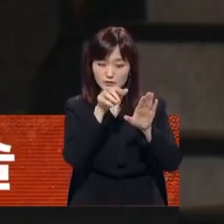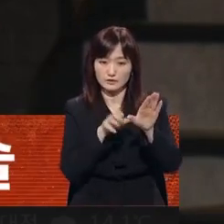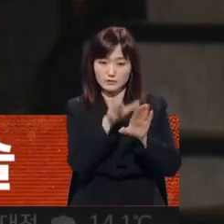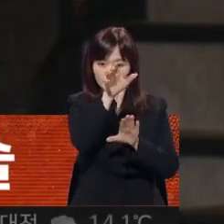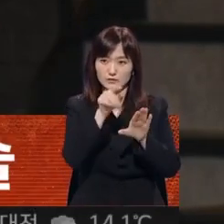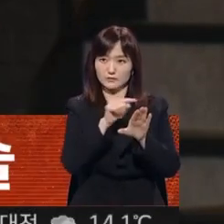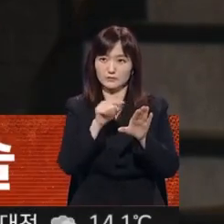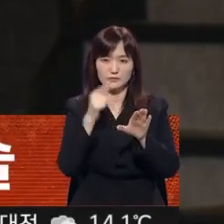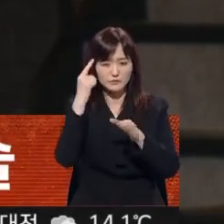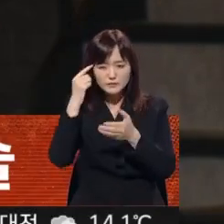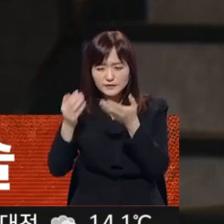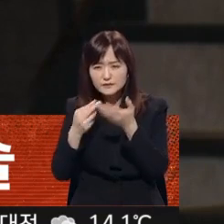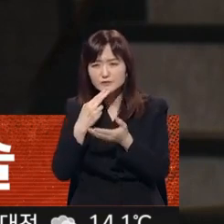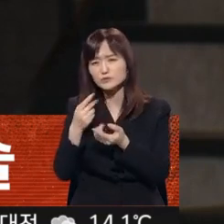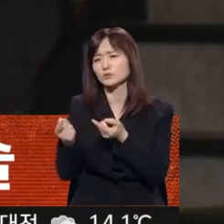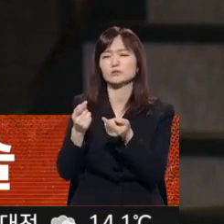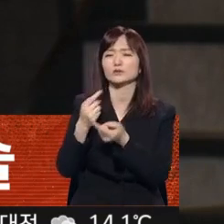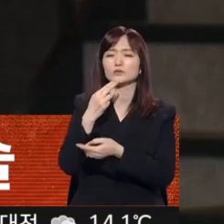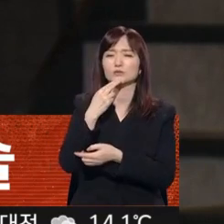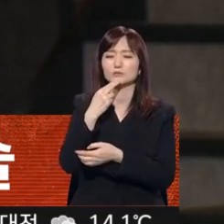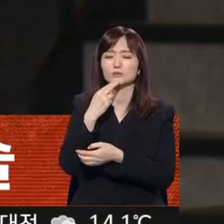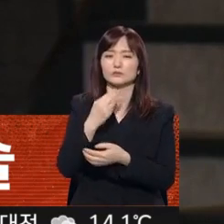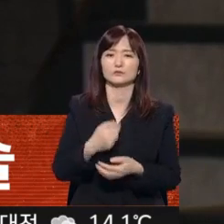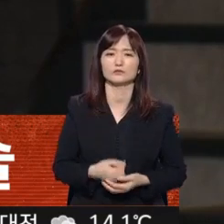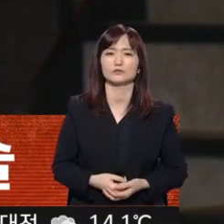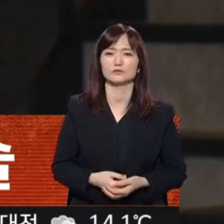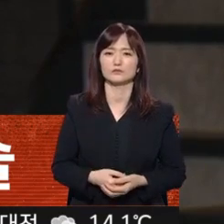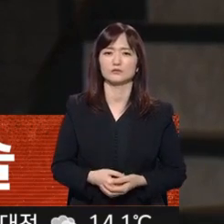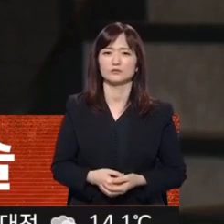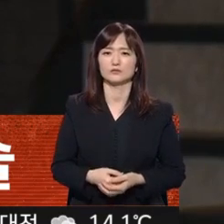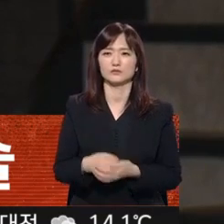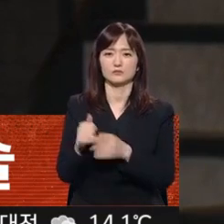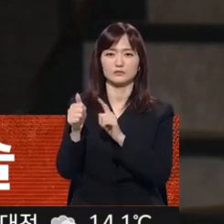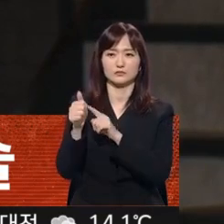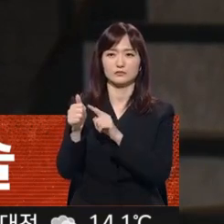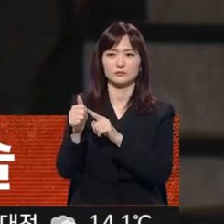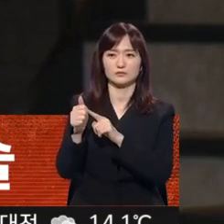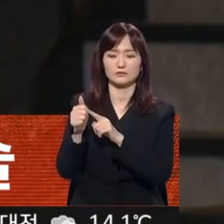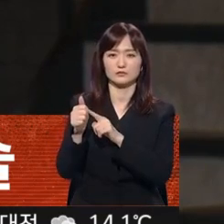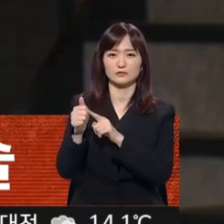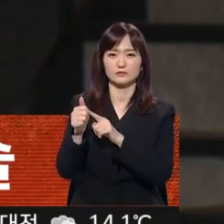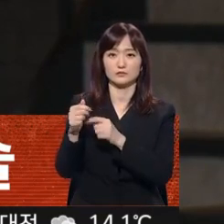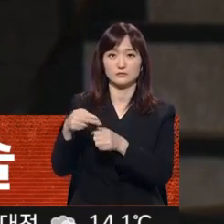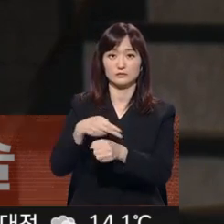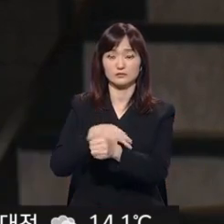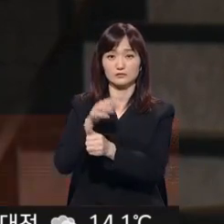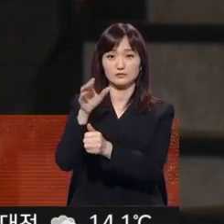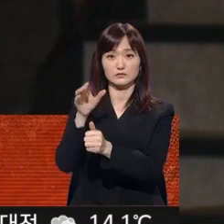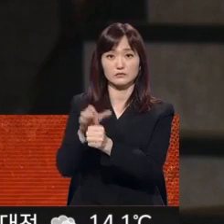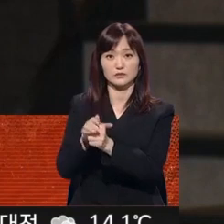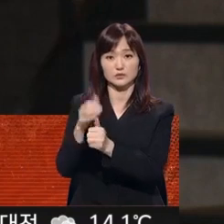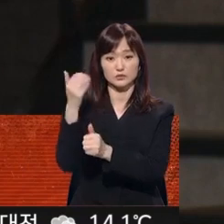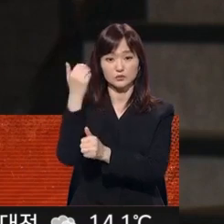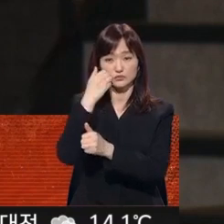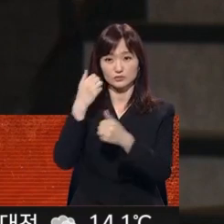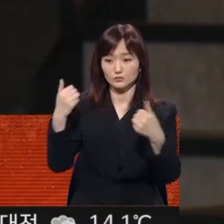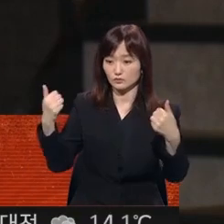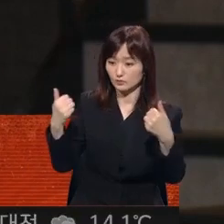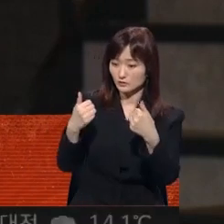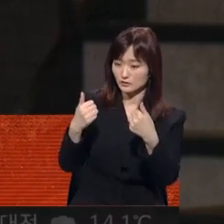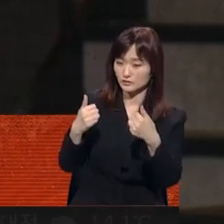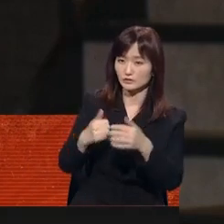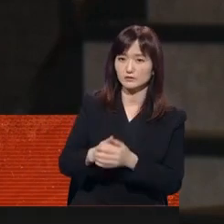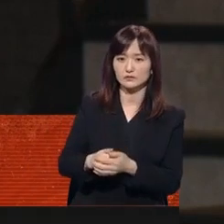판단력도 없는 사람이고 통제력도 없는 사람이라고 생각을 합니다 그런데 이런 사람이 나중에 의사가 된다고요 누구를 상대로 통제도